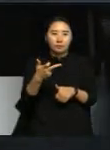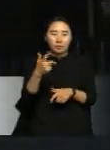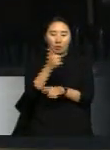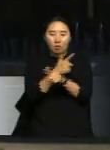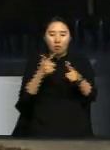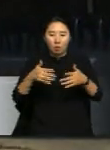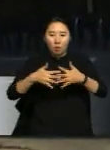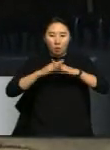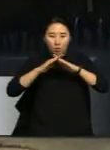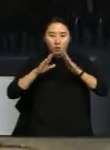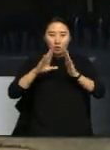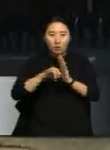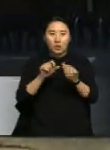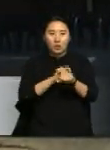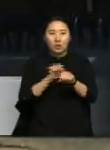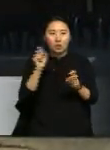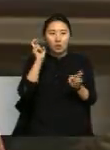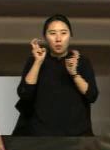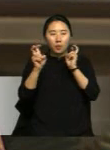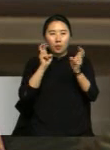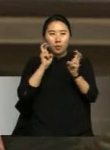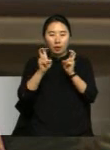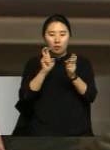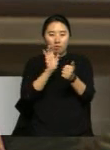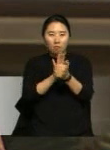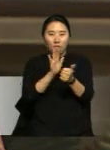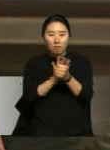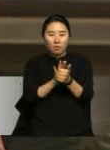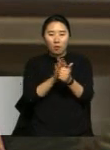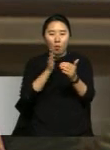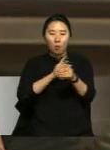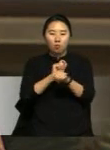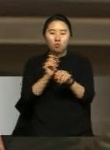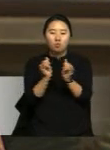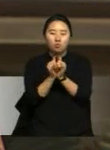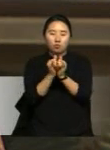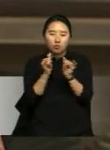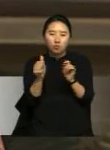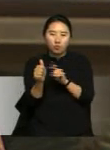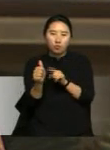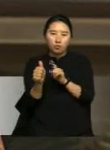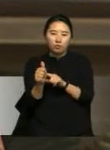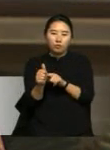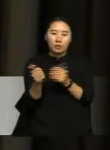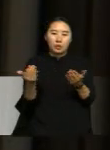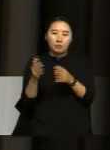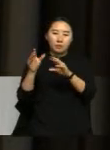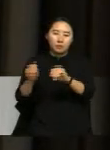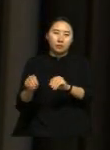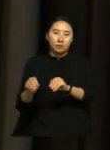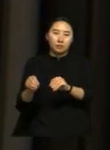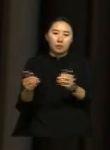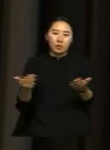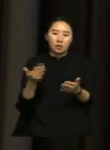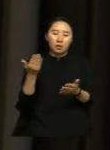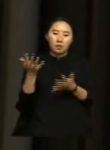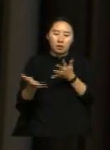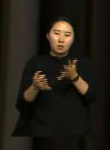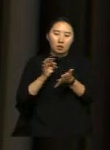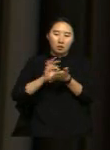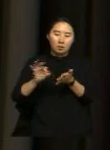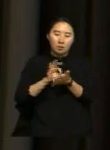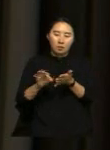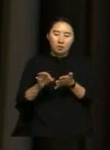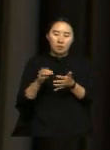장학관 공사 시 특정 업체에 하도급을 요구한 공무원에 대해서는 정직 처분 요구와 직권남용